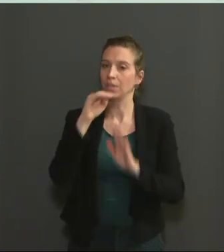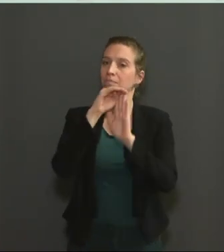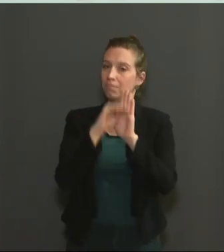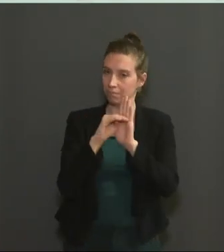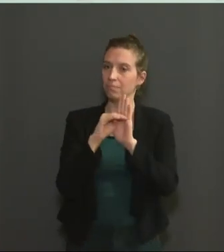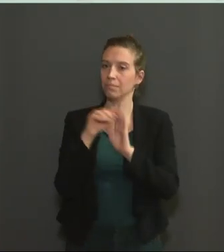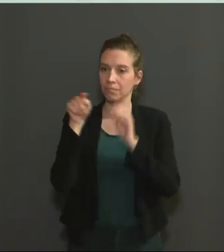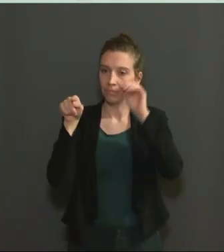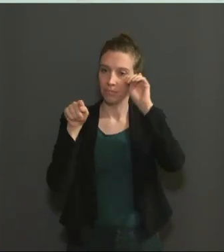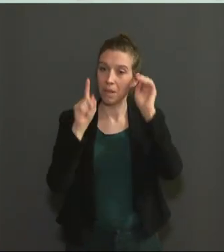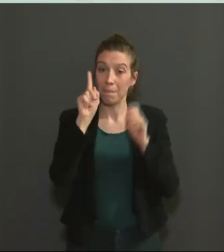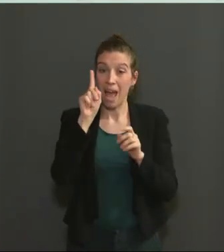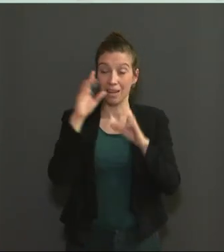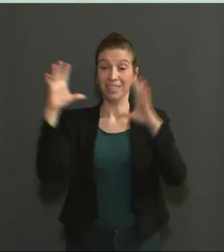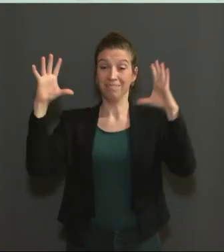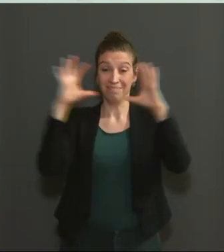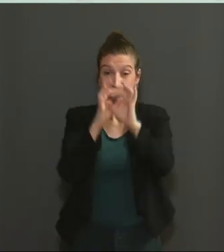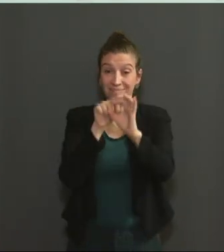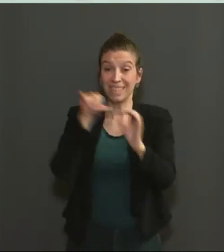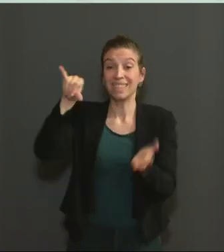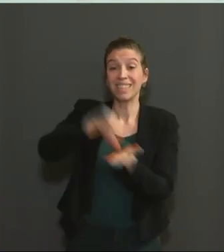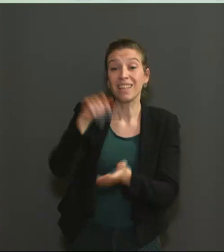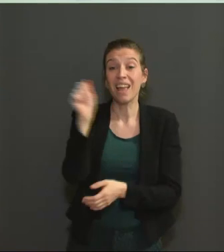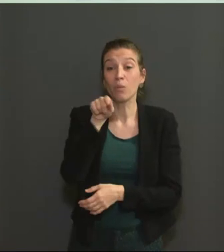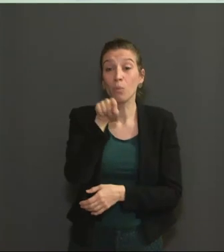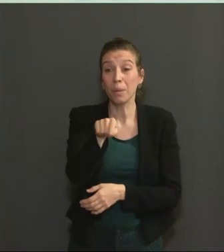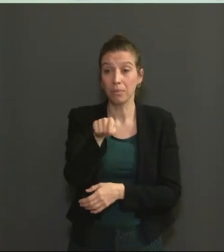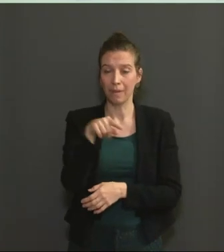omog met 14% op